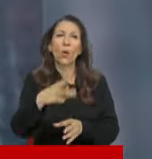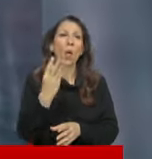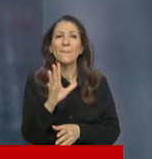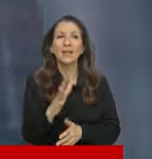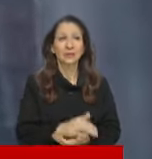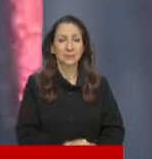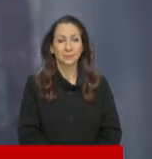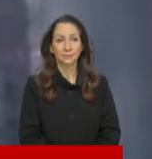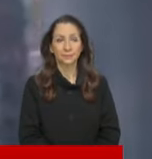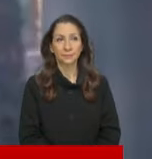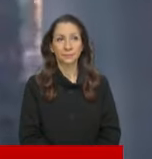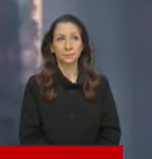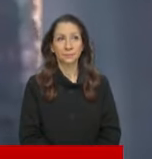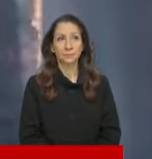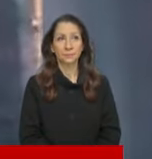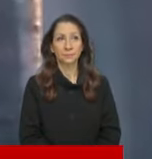olabilir